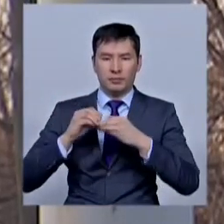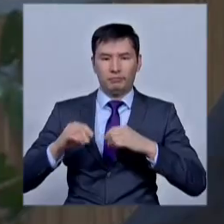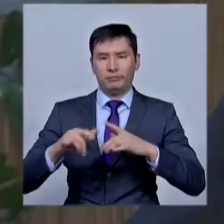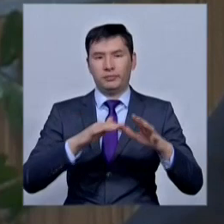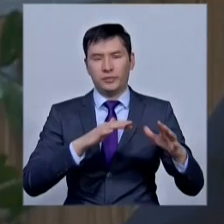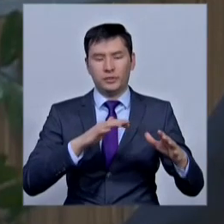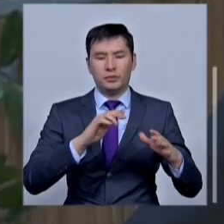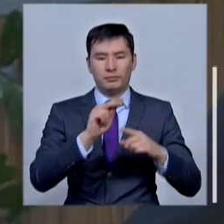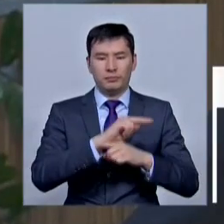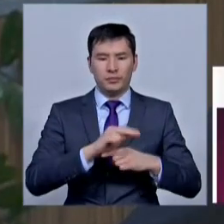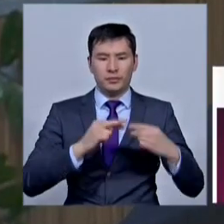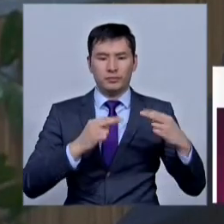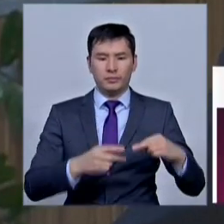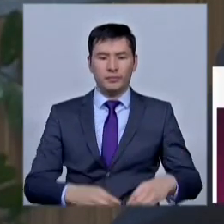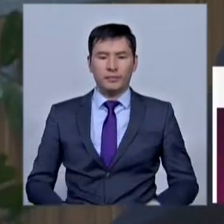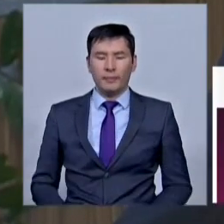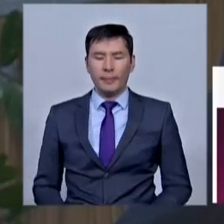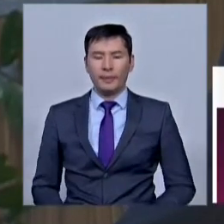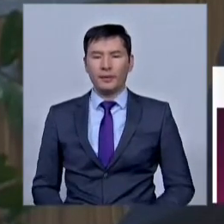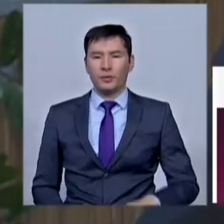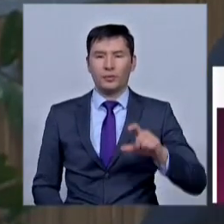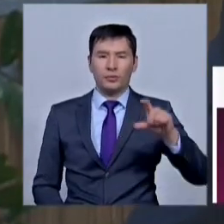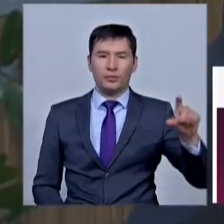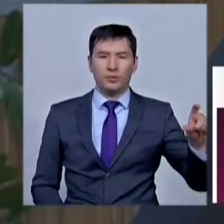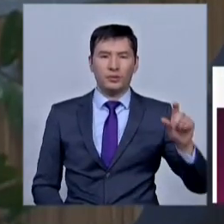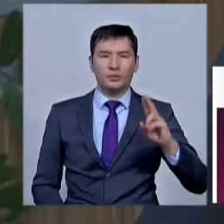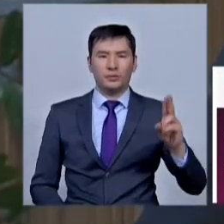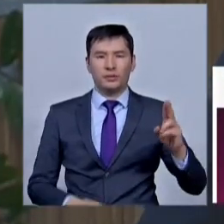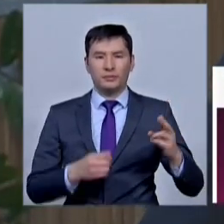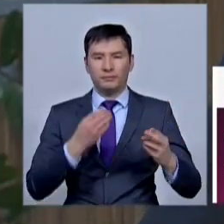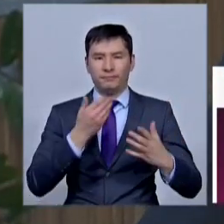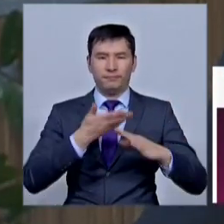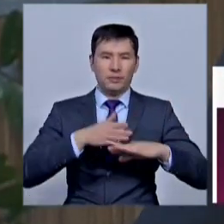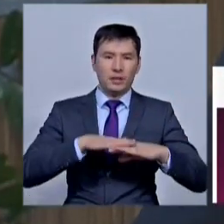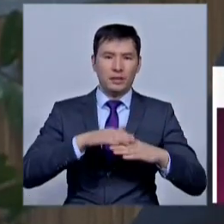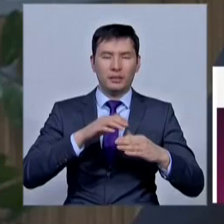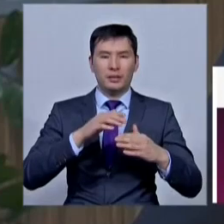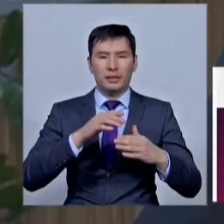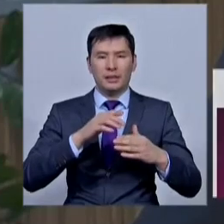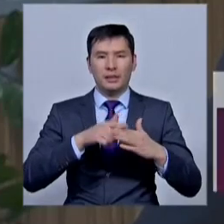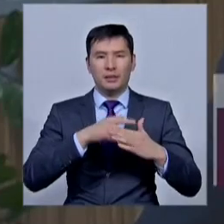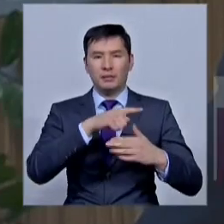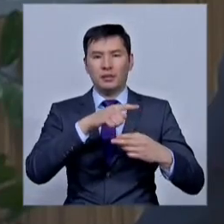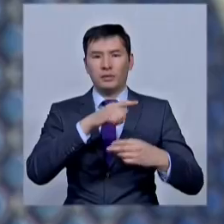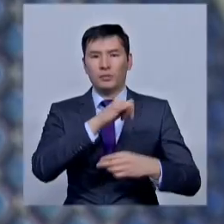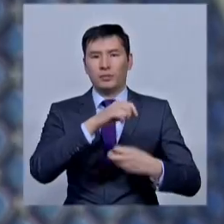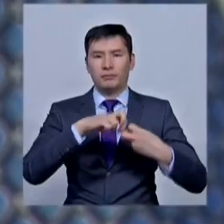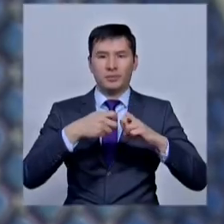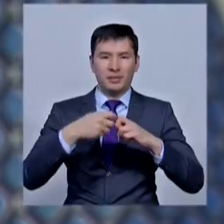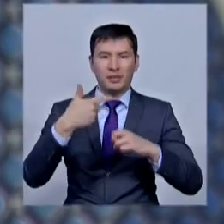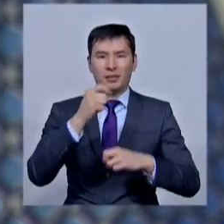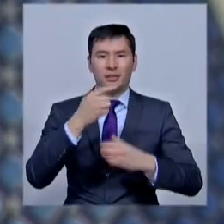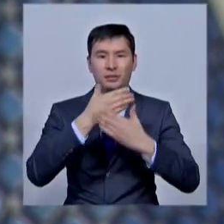қабылдайды. Өтініштерді қабылдап, сол мәселелерді шешу мақсатында барлық жұмыстар жасалып